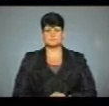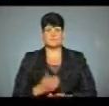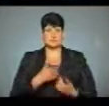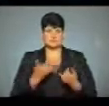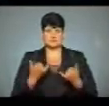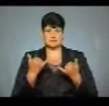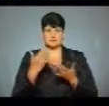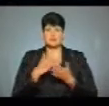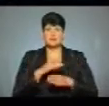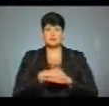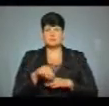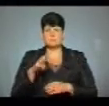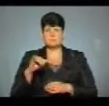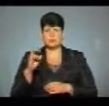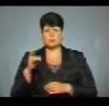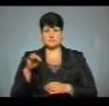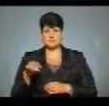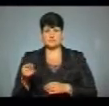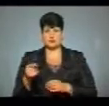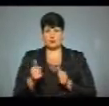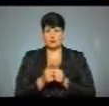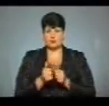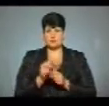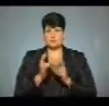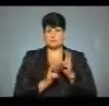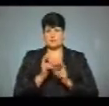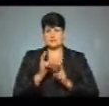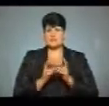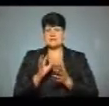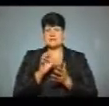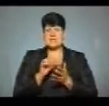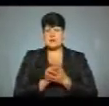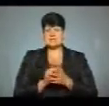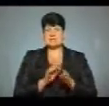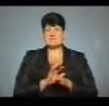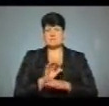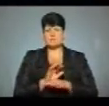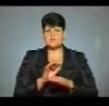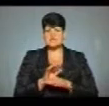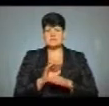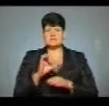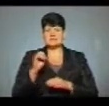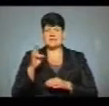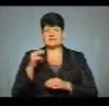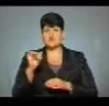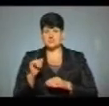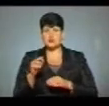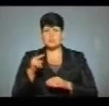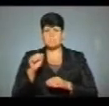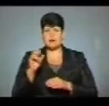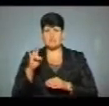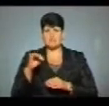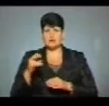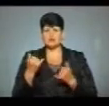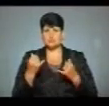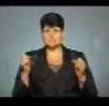Знаходимося на вулиці Миколинецькій у Тернополі, поруч з підприємством, яке займається виробництвом сендвіч-панелей. Сьогодні тут зібралися